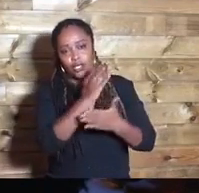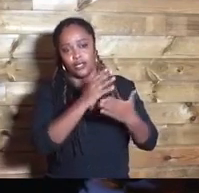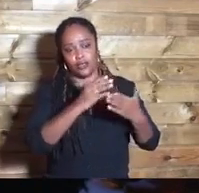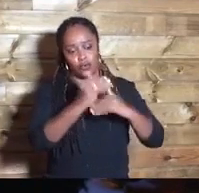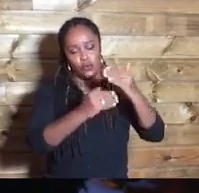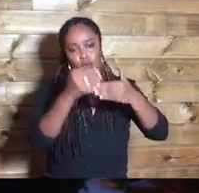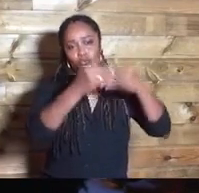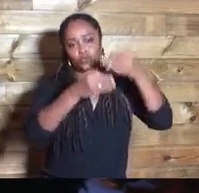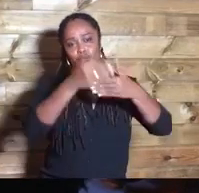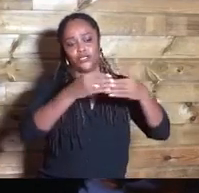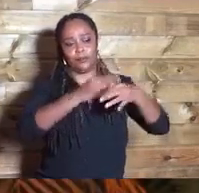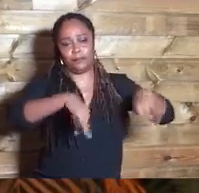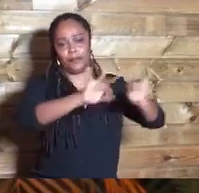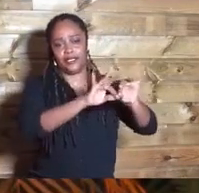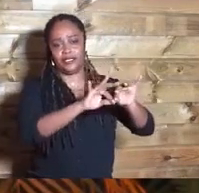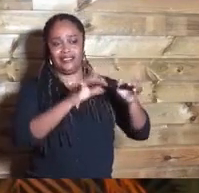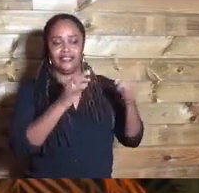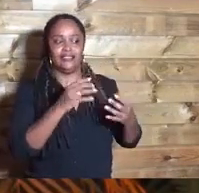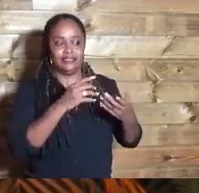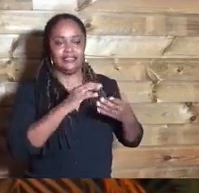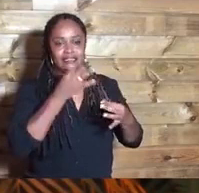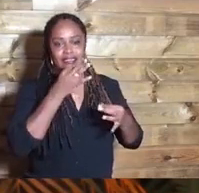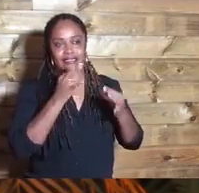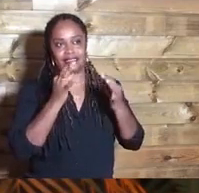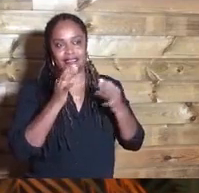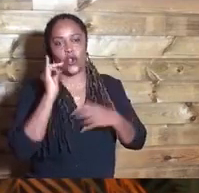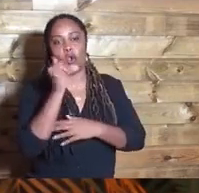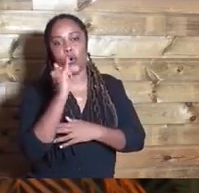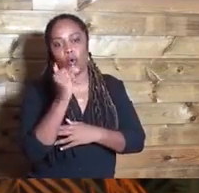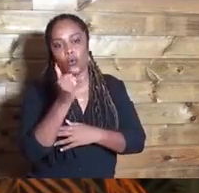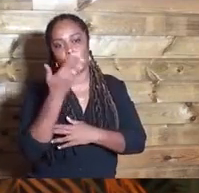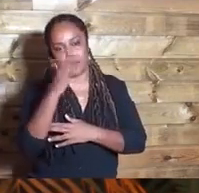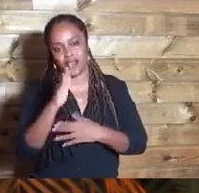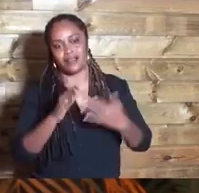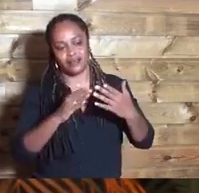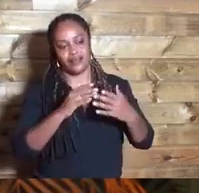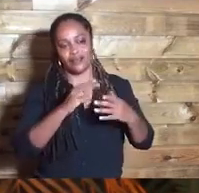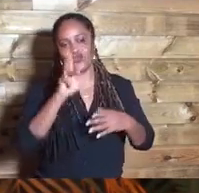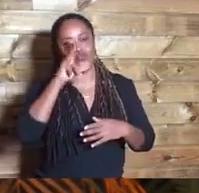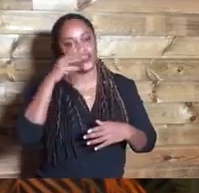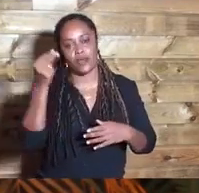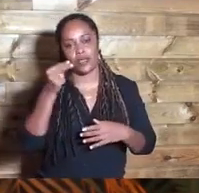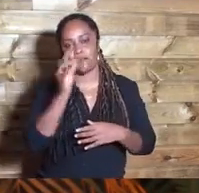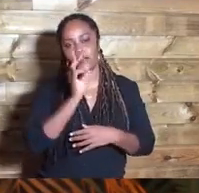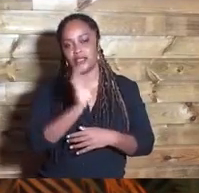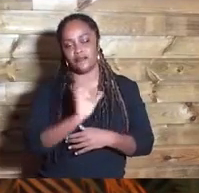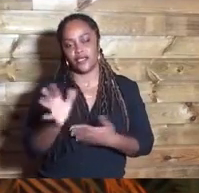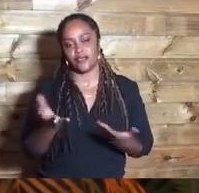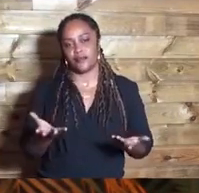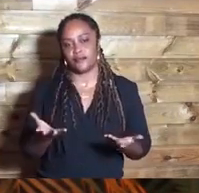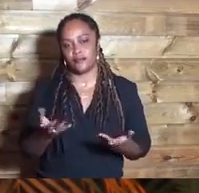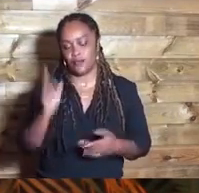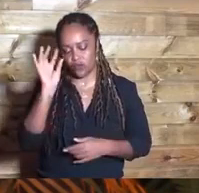pays ensemble, mais ça qu'a prend temps et ça qu'a bailler des belles discussions. Mais c'est une formidable aventure humaine. Oui,